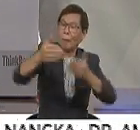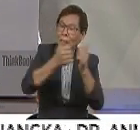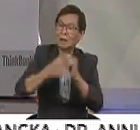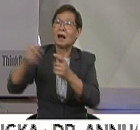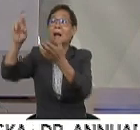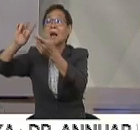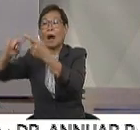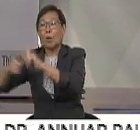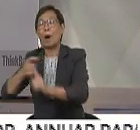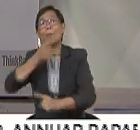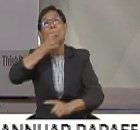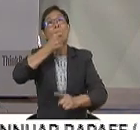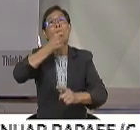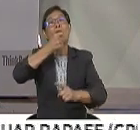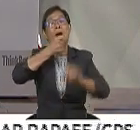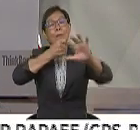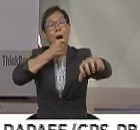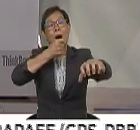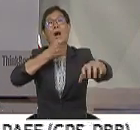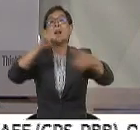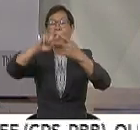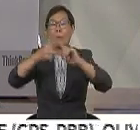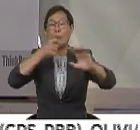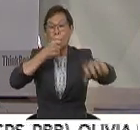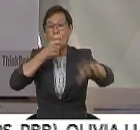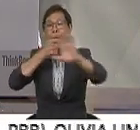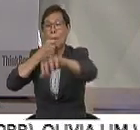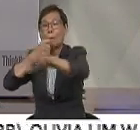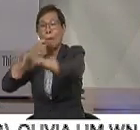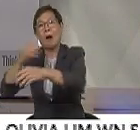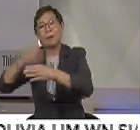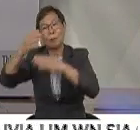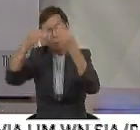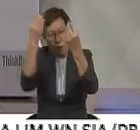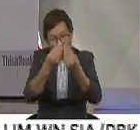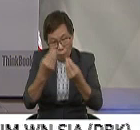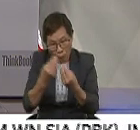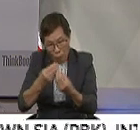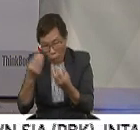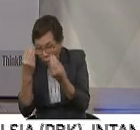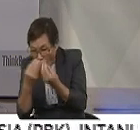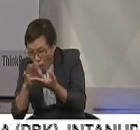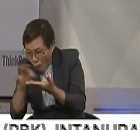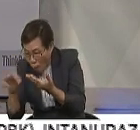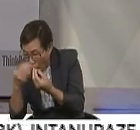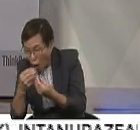rakan-rakan pelapor di lokasi sehinggalah ke selepas selesai proses penjumlahan rasmi undi malam